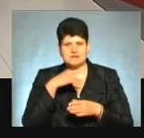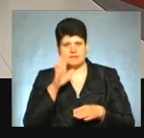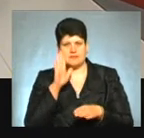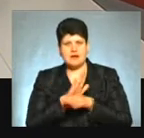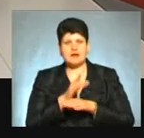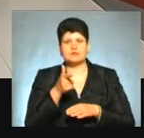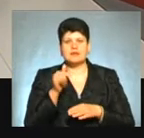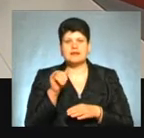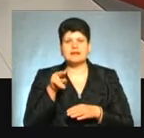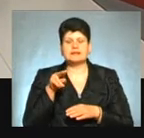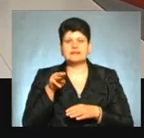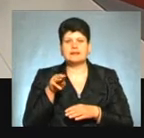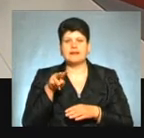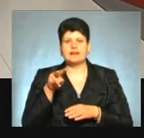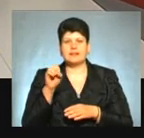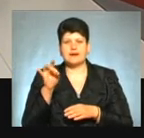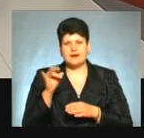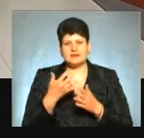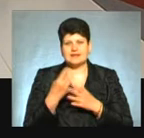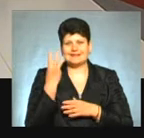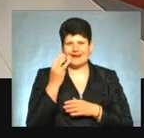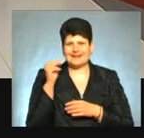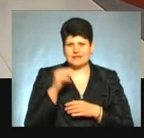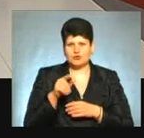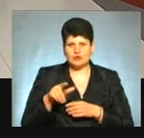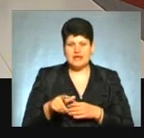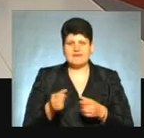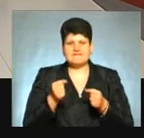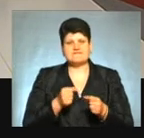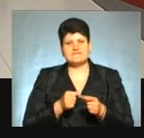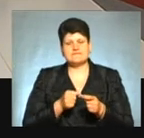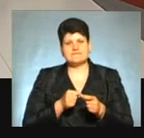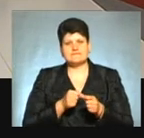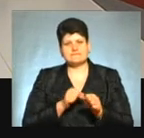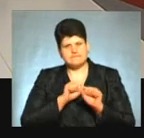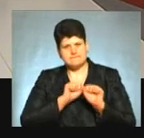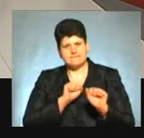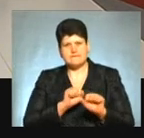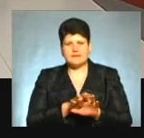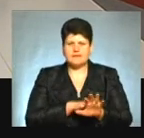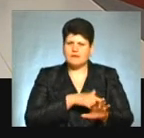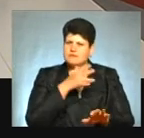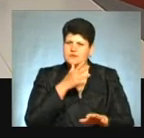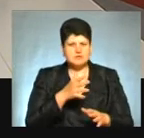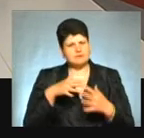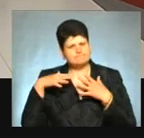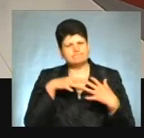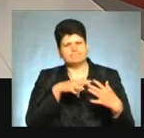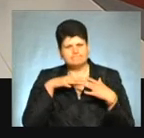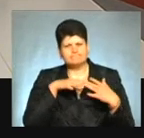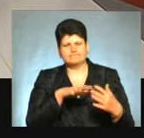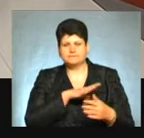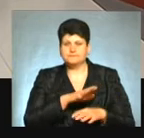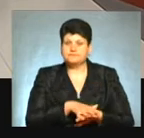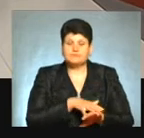Гітлера німецький гарнізон, це чуть більше 3000 бійців, закріпилися і відбивалися тривалий час, і штурми йшли постійні,